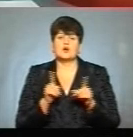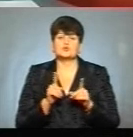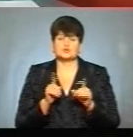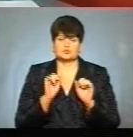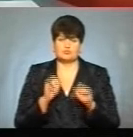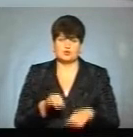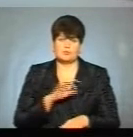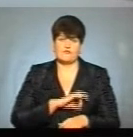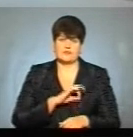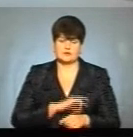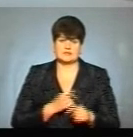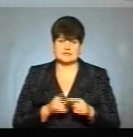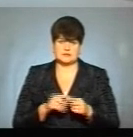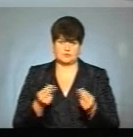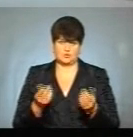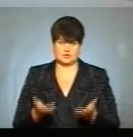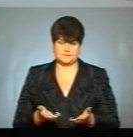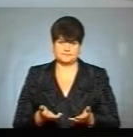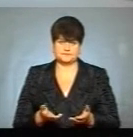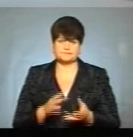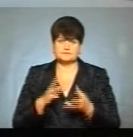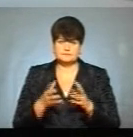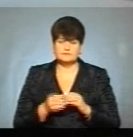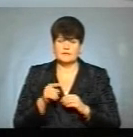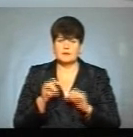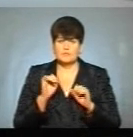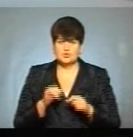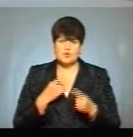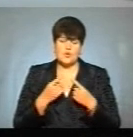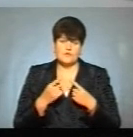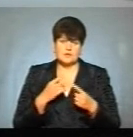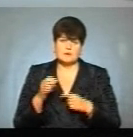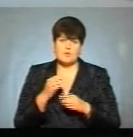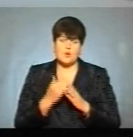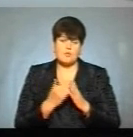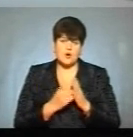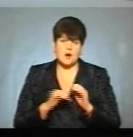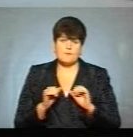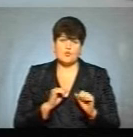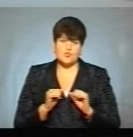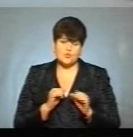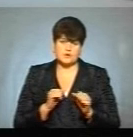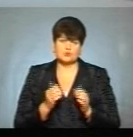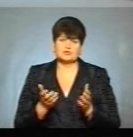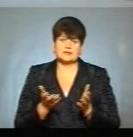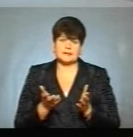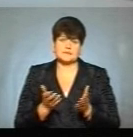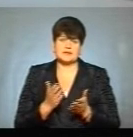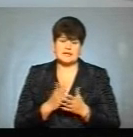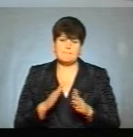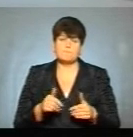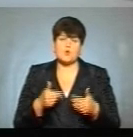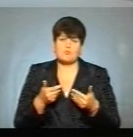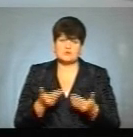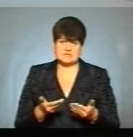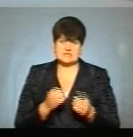ми зможемо використати дані кошти. Разом з тим можу говорити про програму уряду, де є